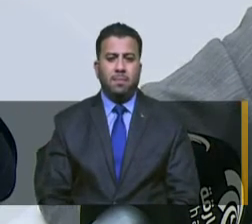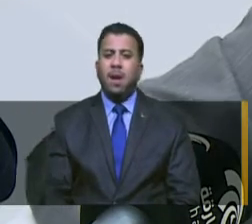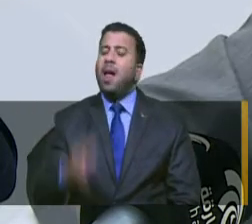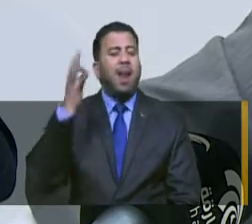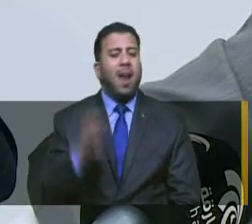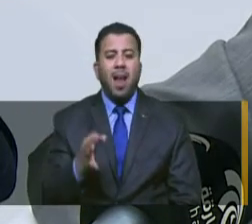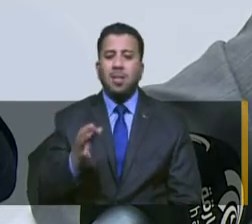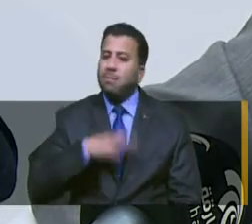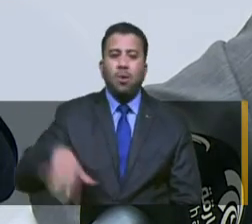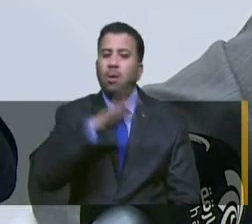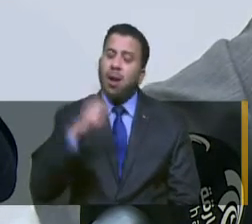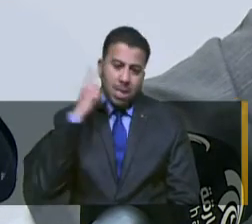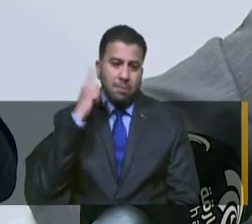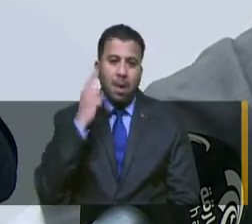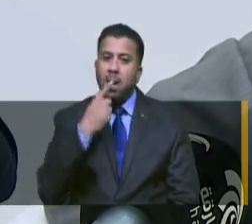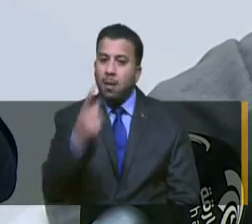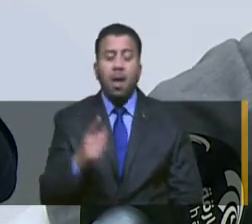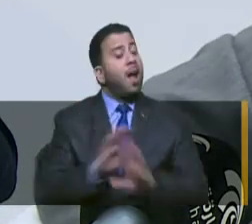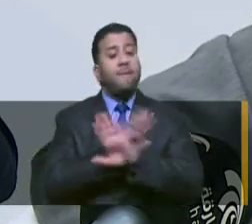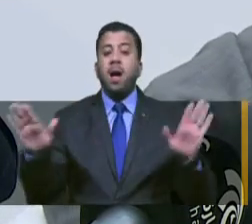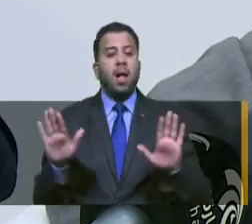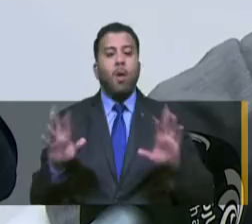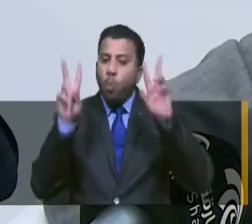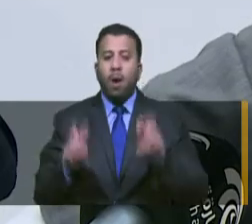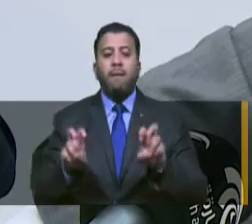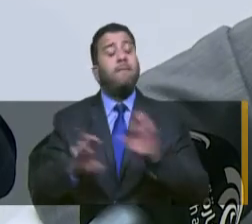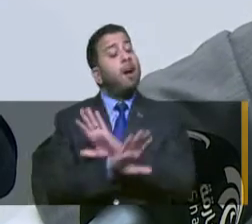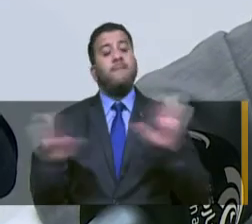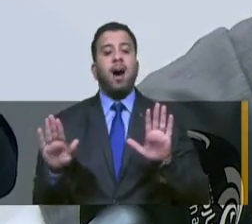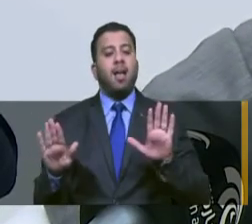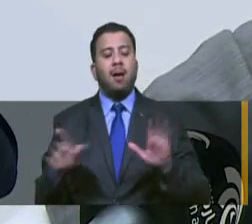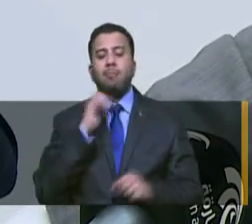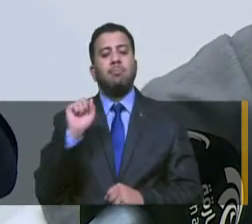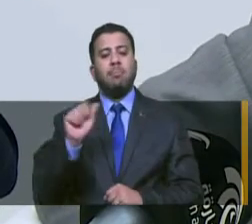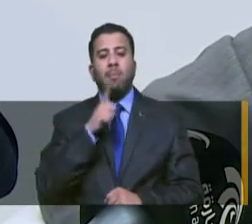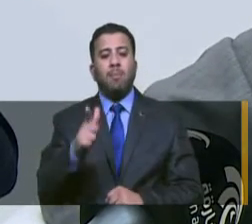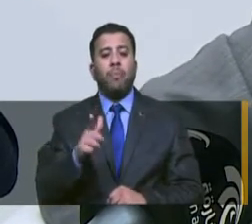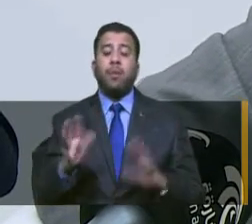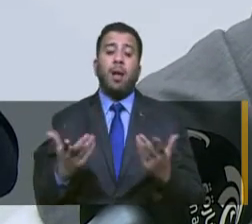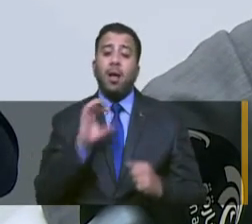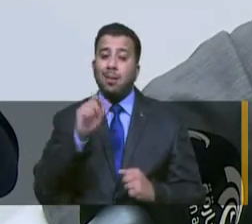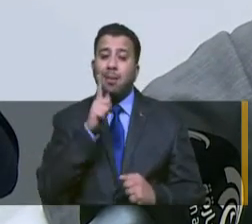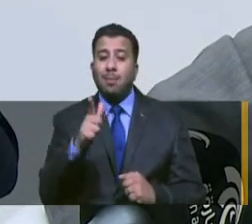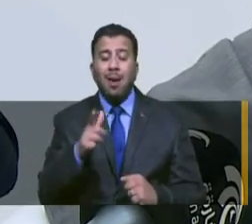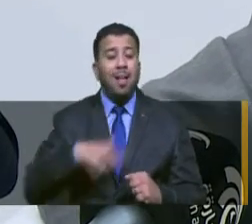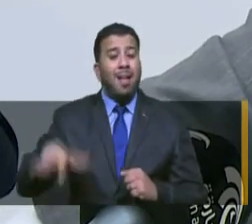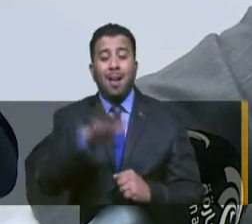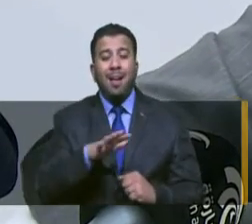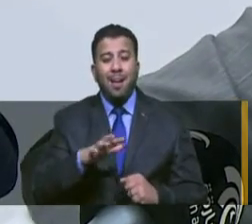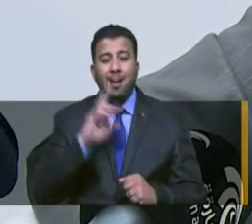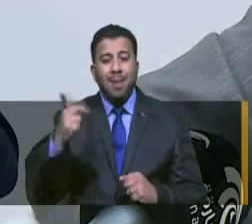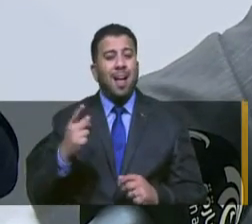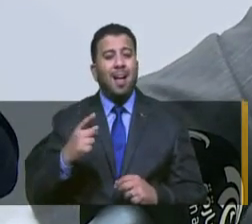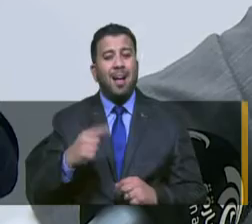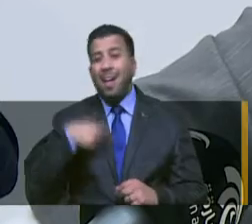لابد الكل يصرخ يقول كفاية كفاية. يعني حتى لو آخرين يعني